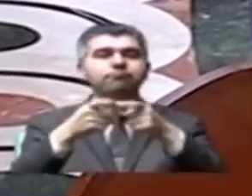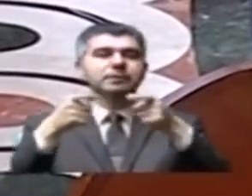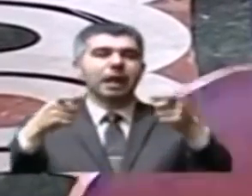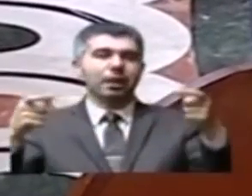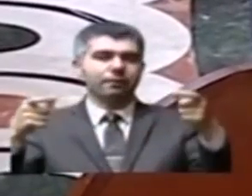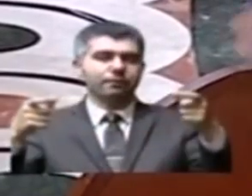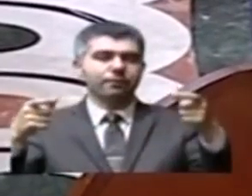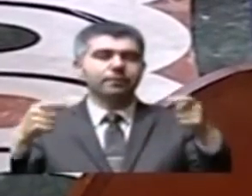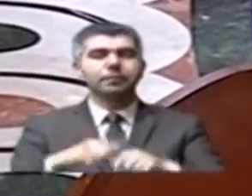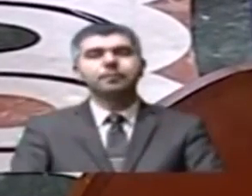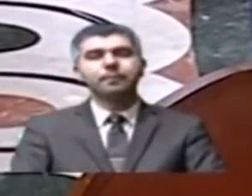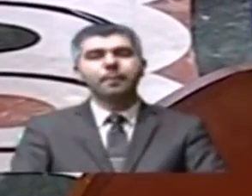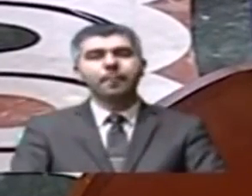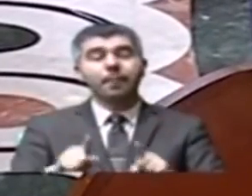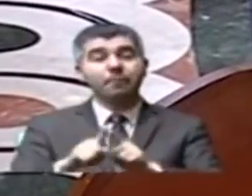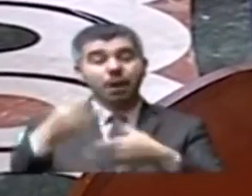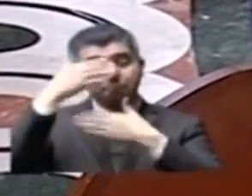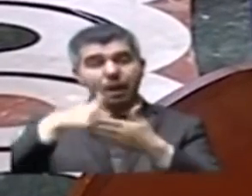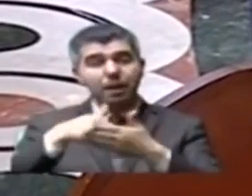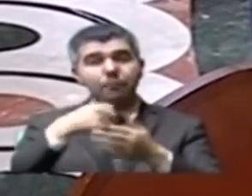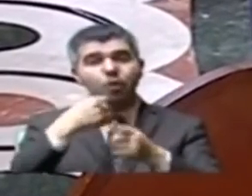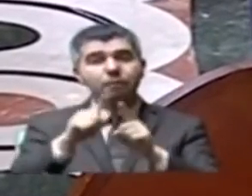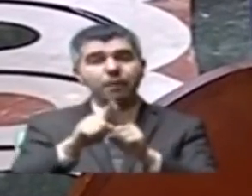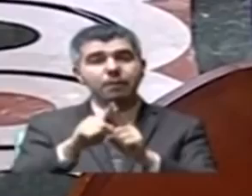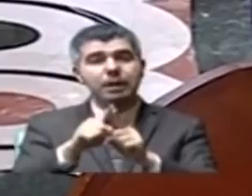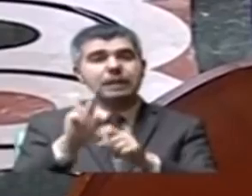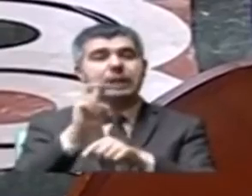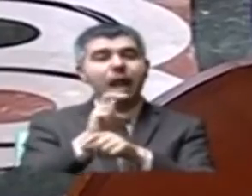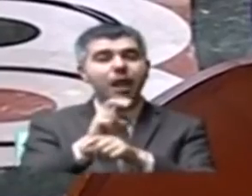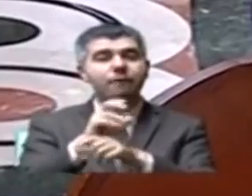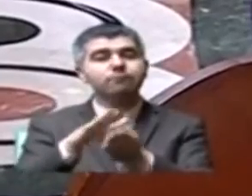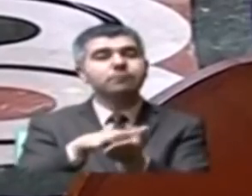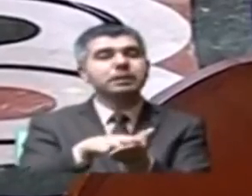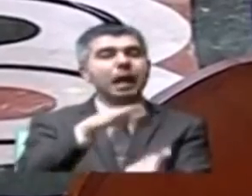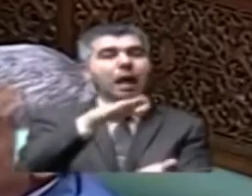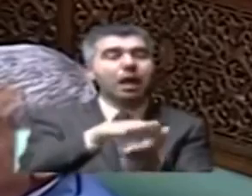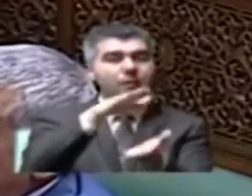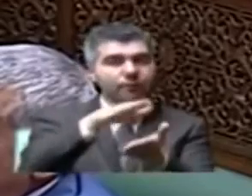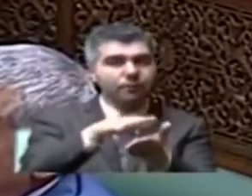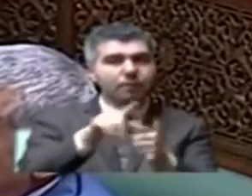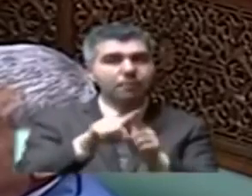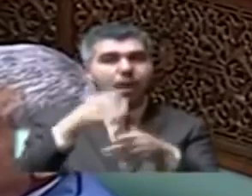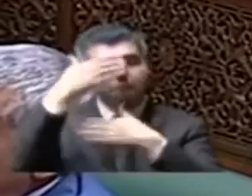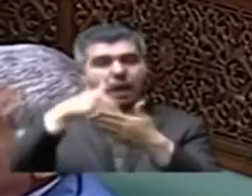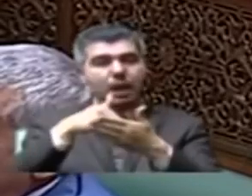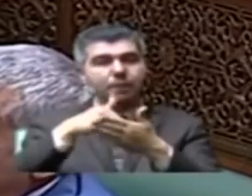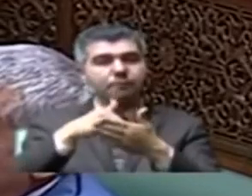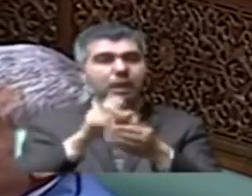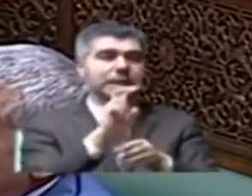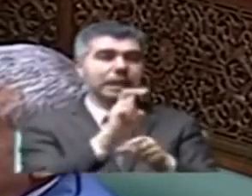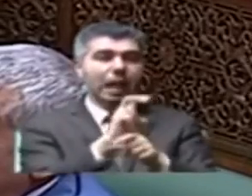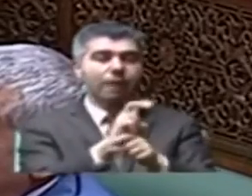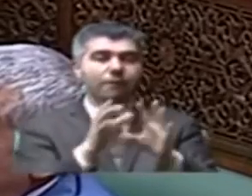نعم باقي المشاكل. جينا لقينا المغرب معمر بالديون. هاد السنه المغرب ما غاديش ياخذ الديون اكثر من ديك السنوات اللي